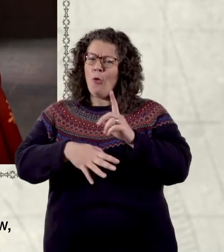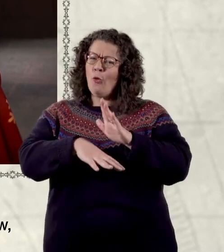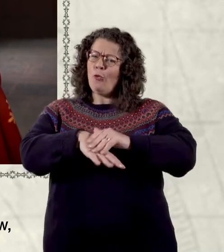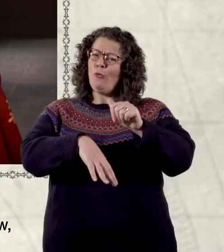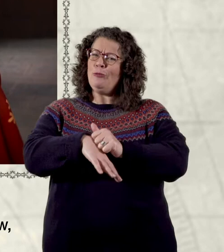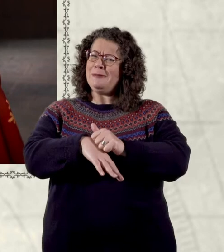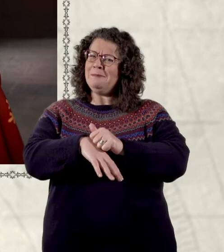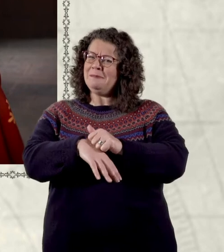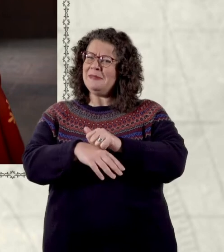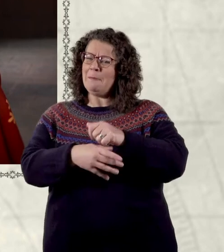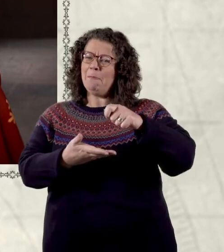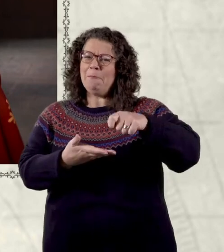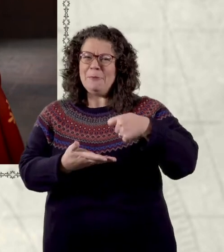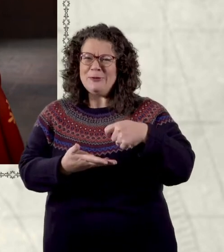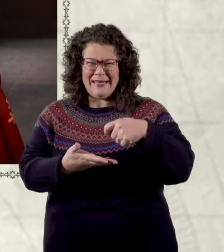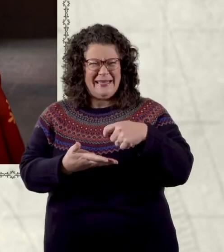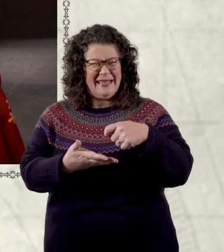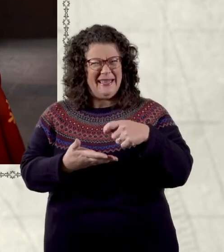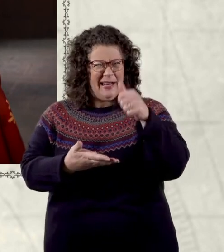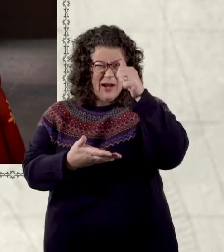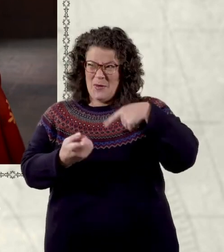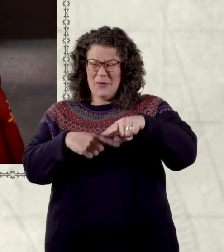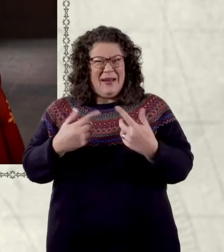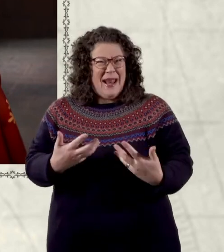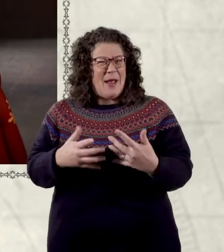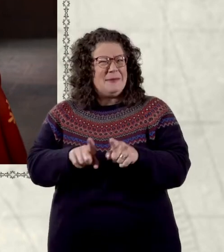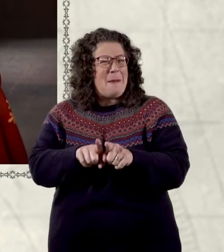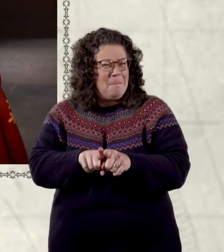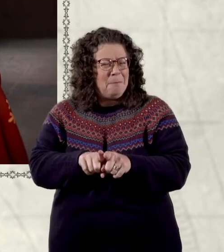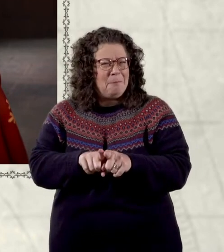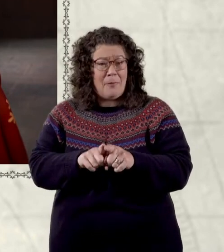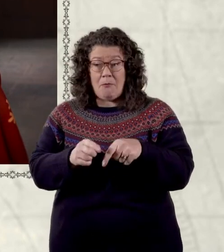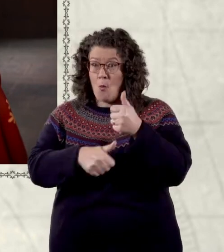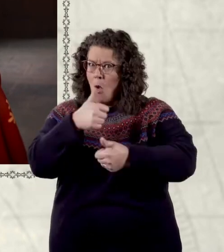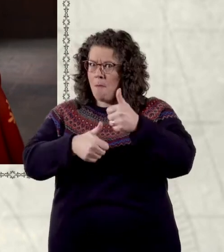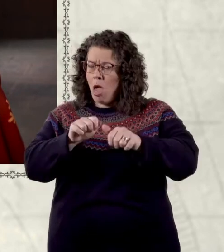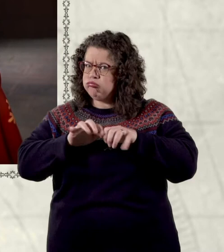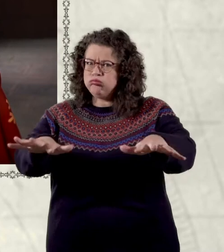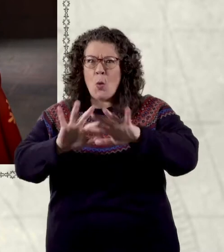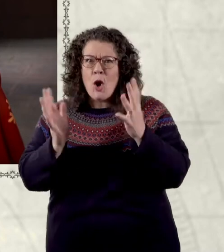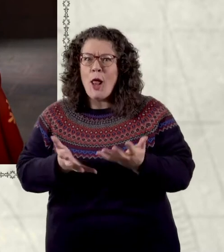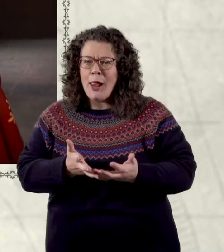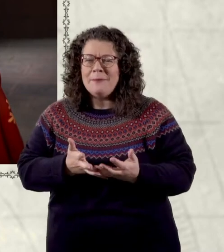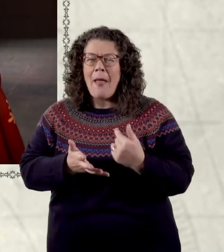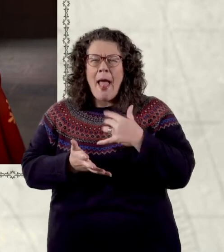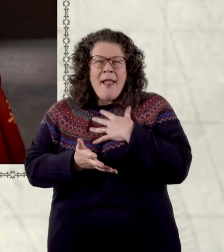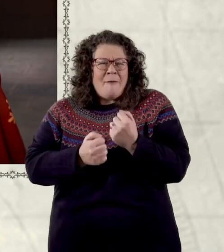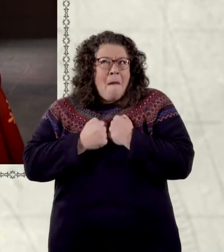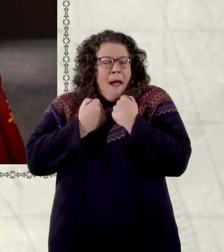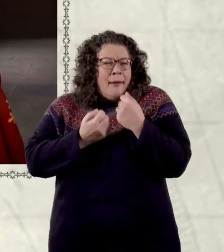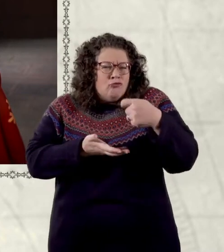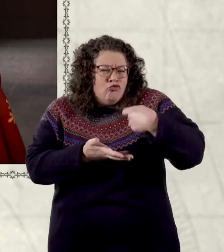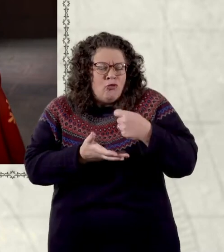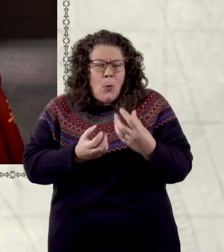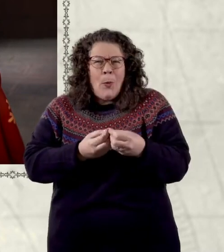nabod heddiw, a dath yn boblogaidd ar draws y byd. Nawr, wy'n licio fe gyda